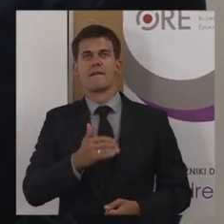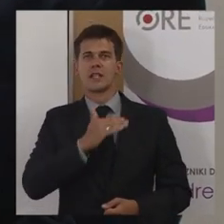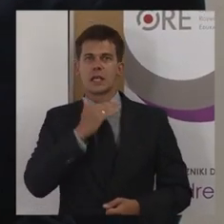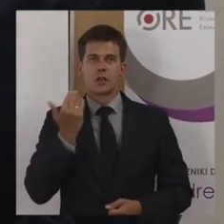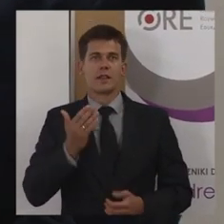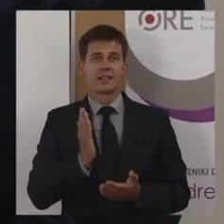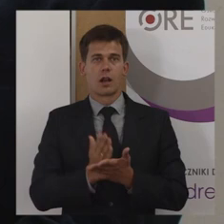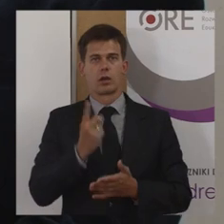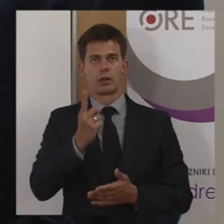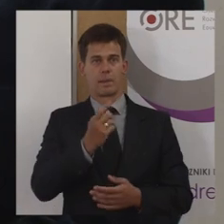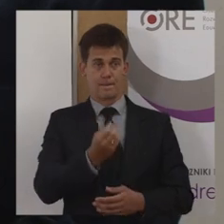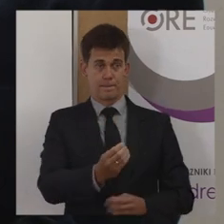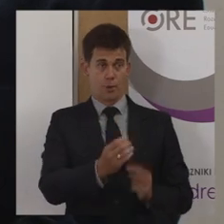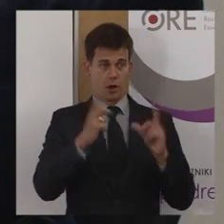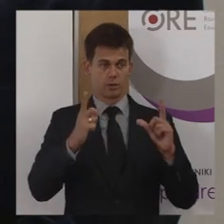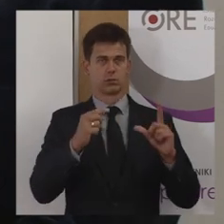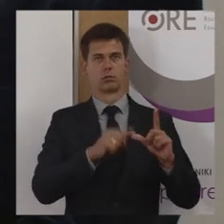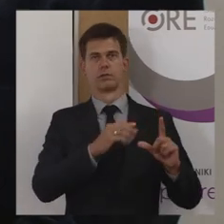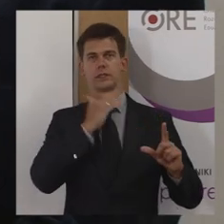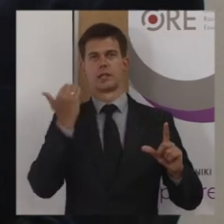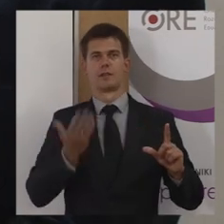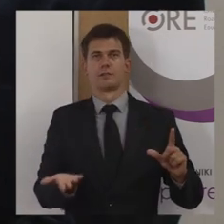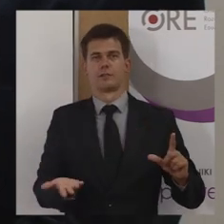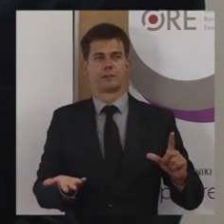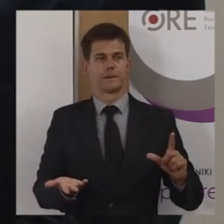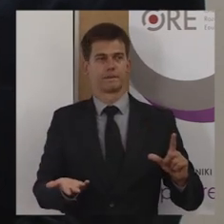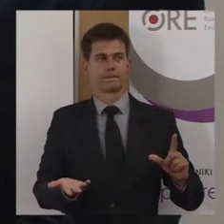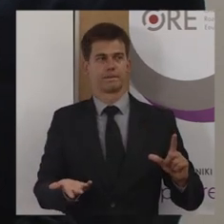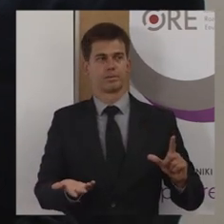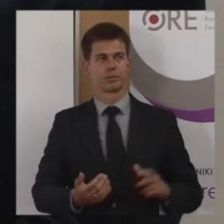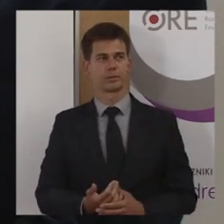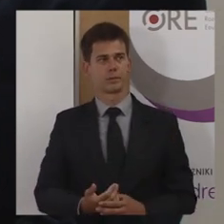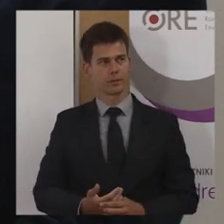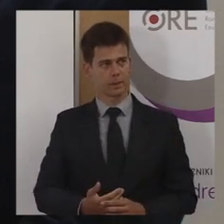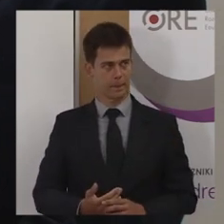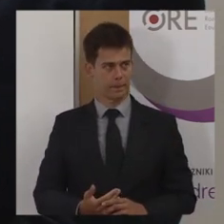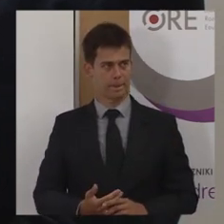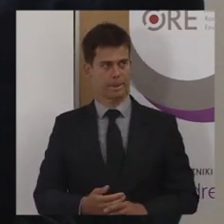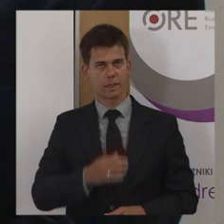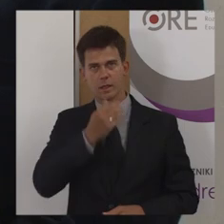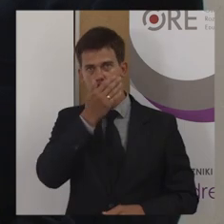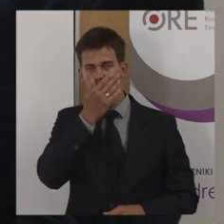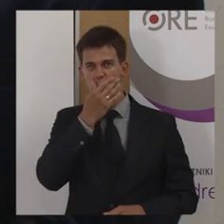nie będą miały wystarczającej mocy pedagogicznej, że się tak wyrażę, jeżeli można takiego słowa użyć,